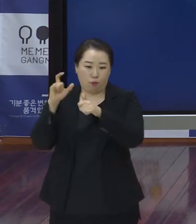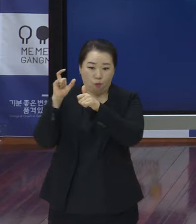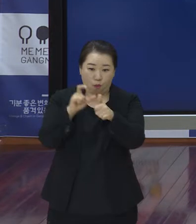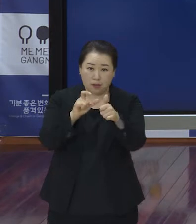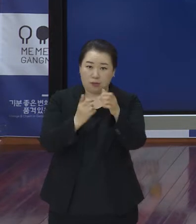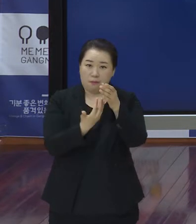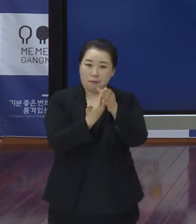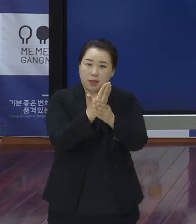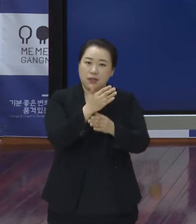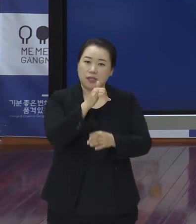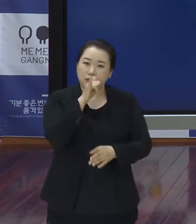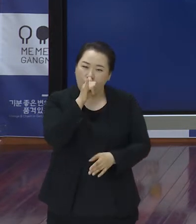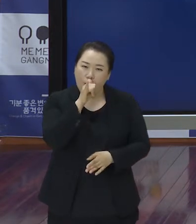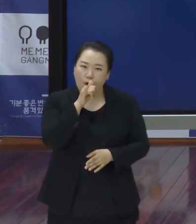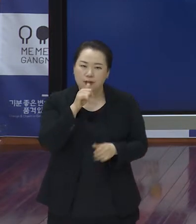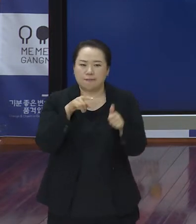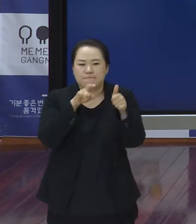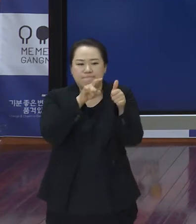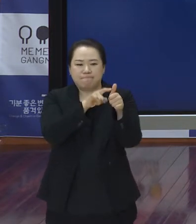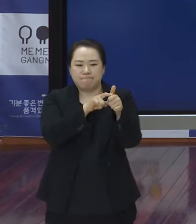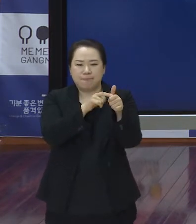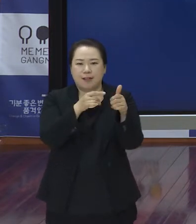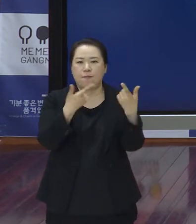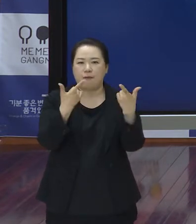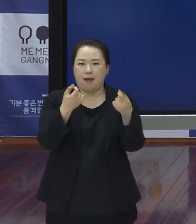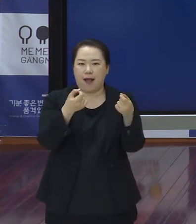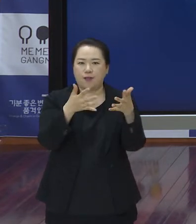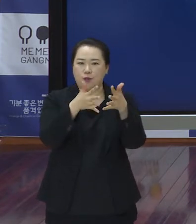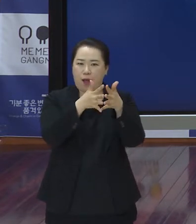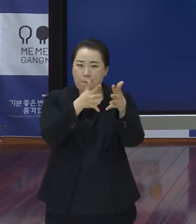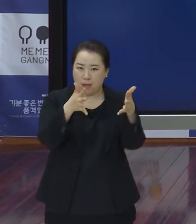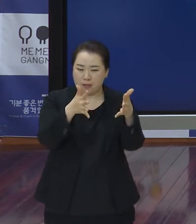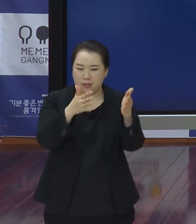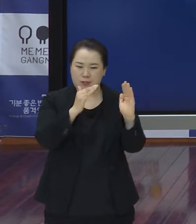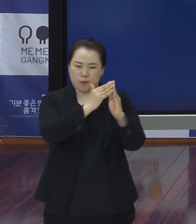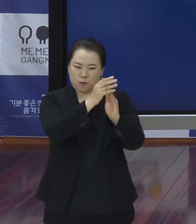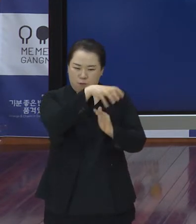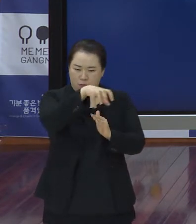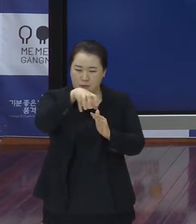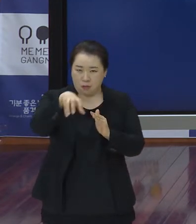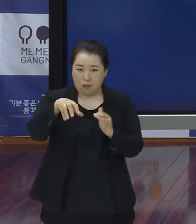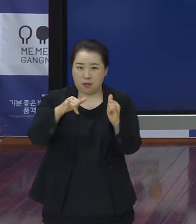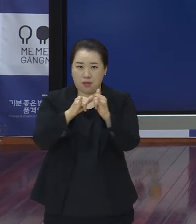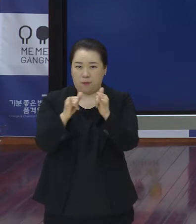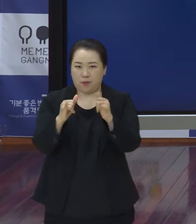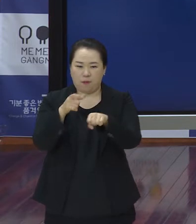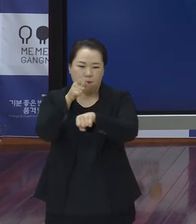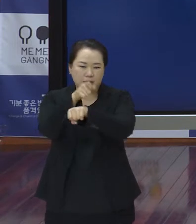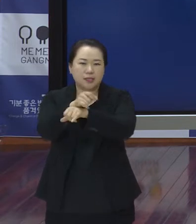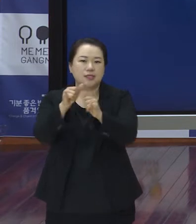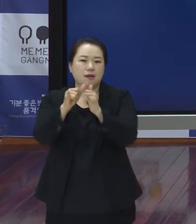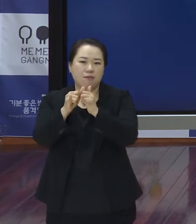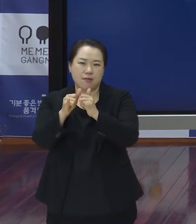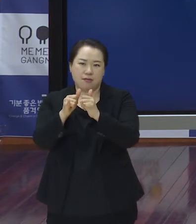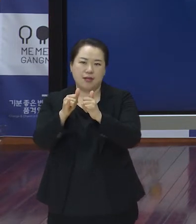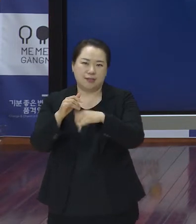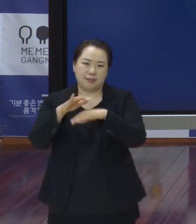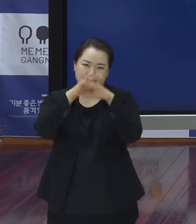확진자가 발생하면 같은 동 아파트나 주택 주민은 물론 같은 사무실 직원들에